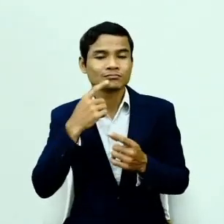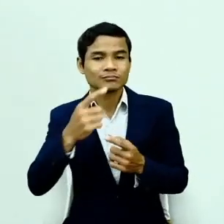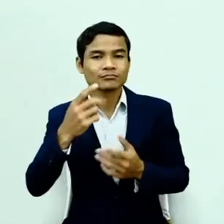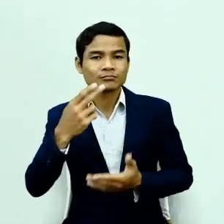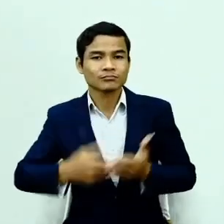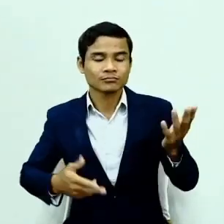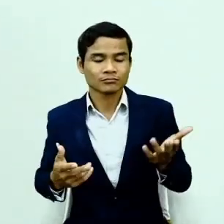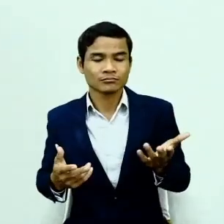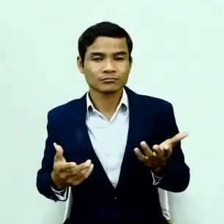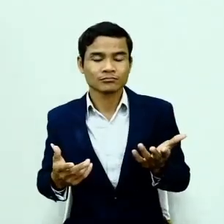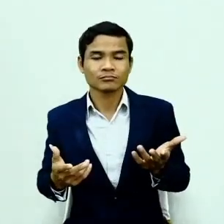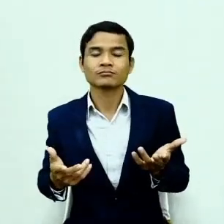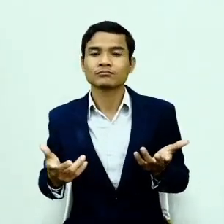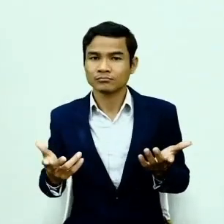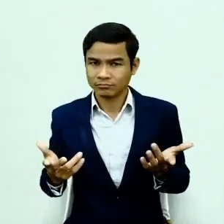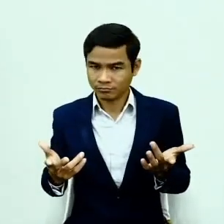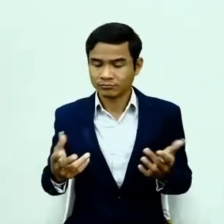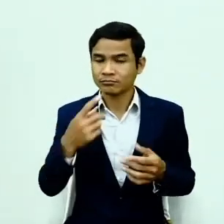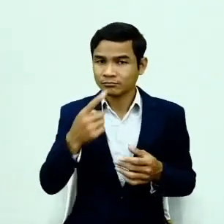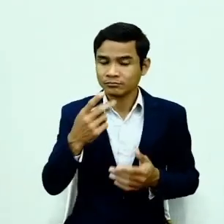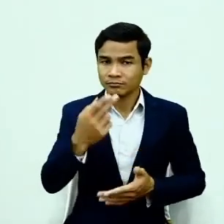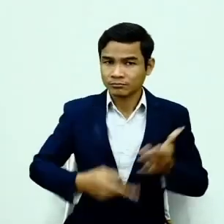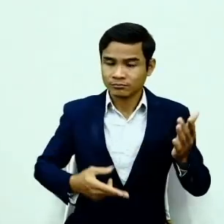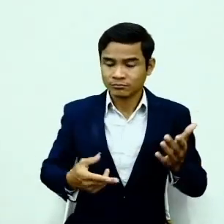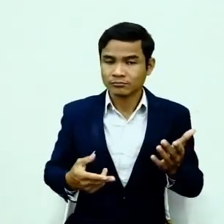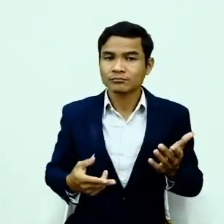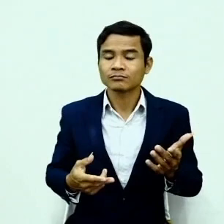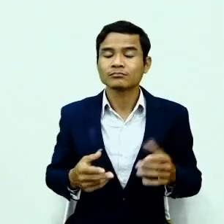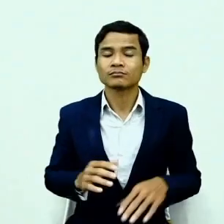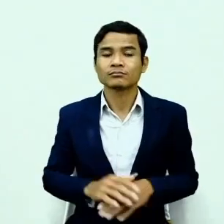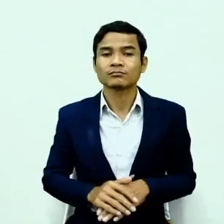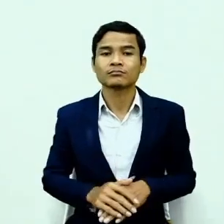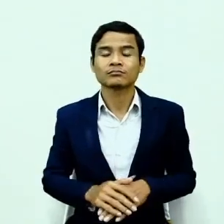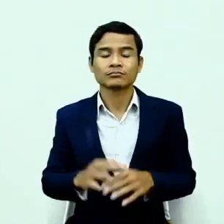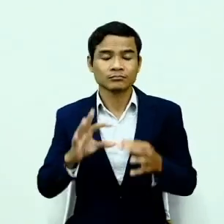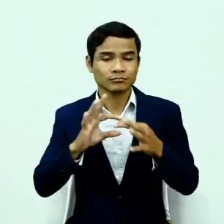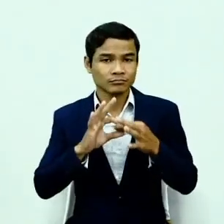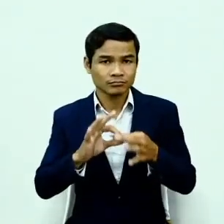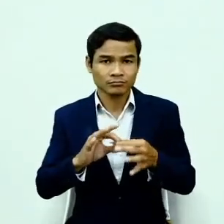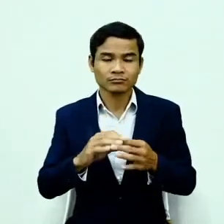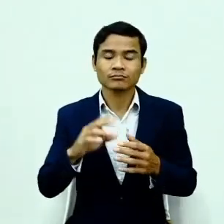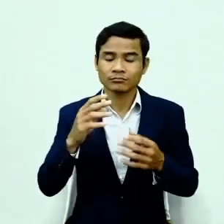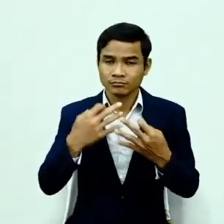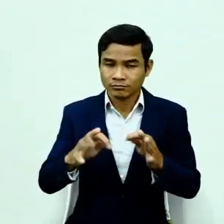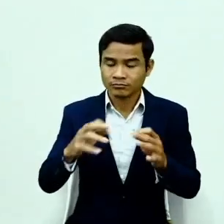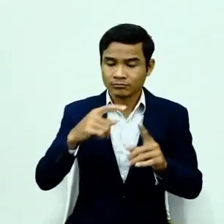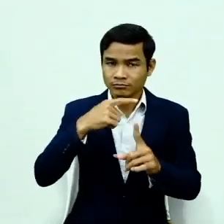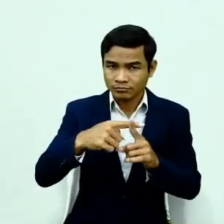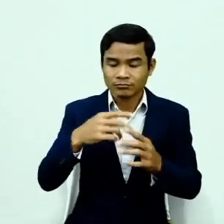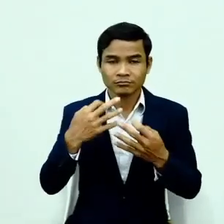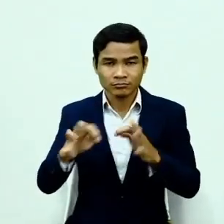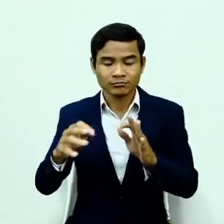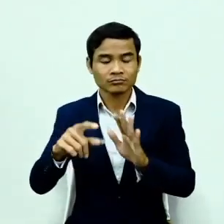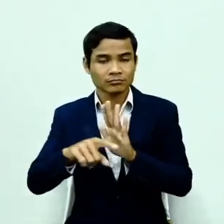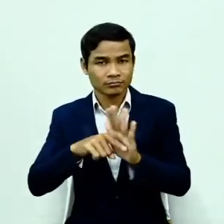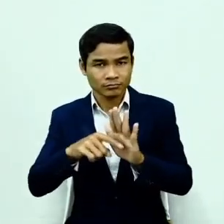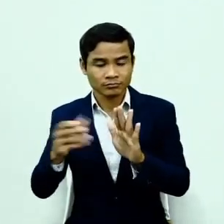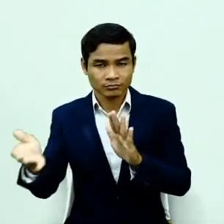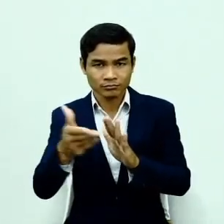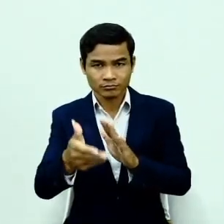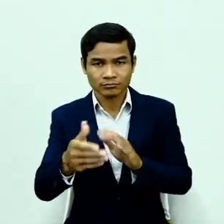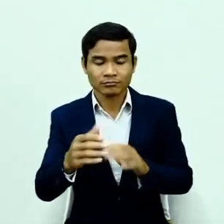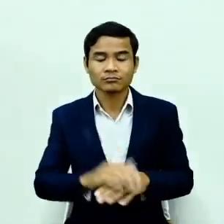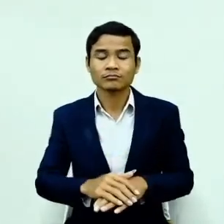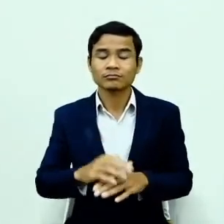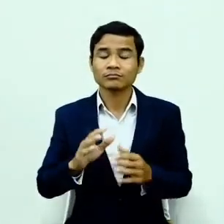nè. Chá, kê hai thả. Chá, kê hai thả tùm nẹ tùm nón. Rồi viếng bị thị bốc nâng bị thị. Vị thị đỏ,